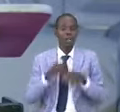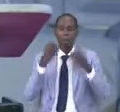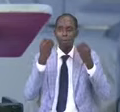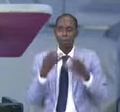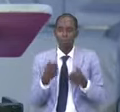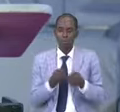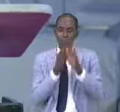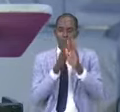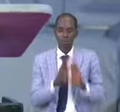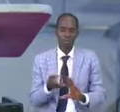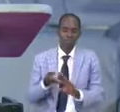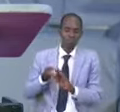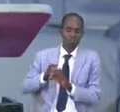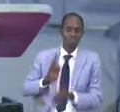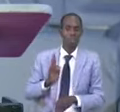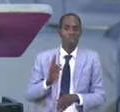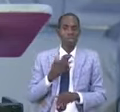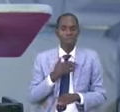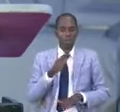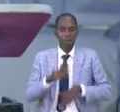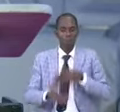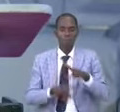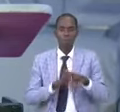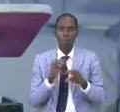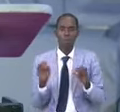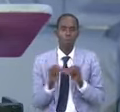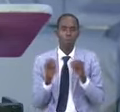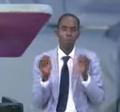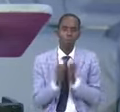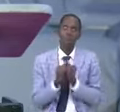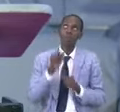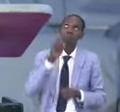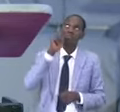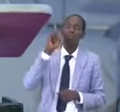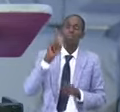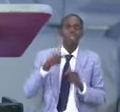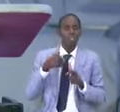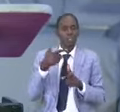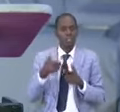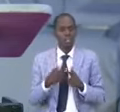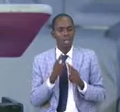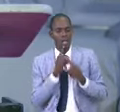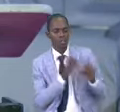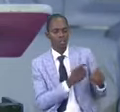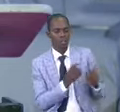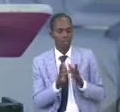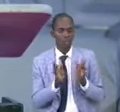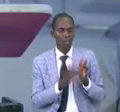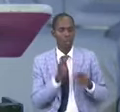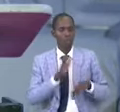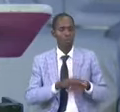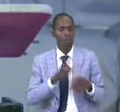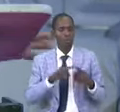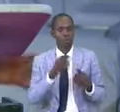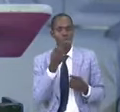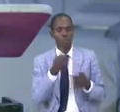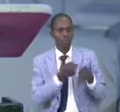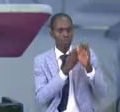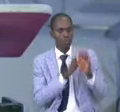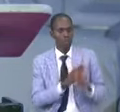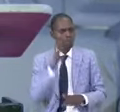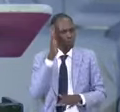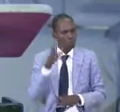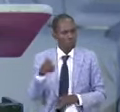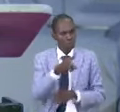dans ce moment plusieurs de ces disciples se retiraient et il n'allait plus avec le verset 67 Jésus donc dit au 12 et vous ne voulez pas